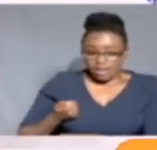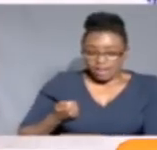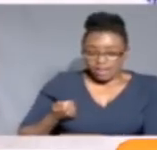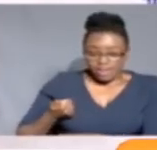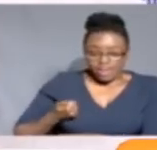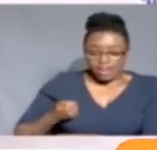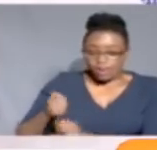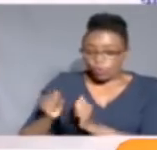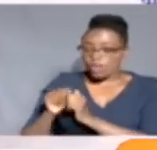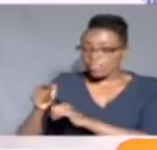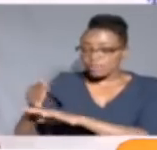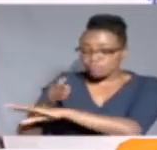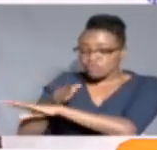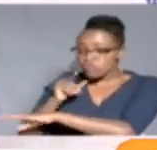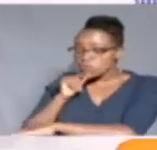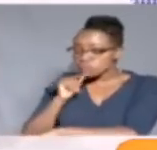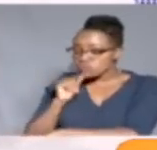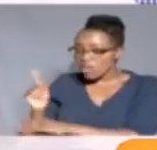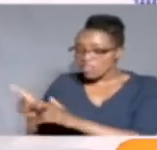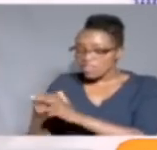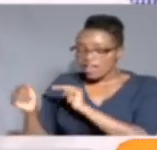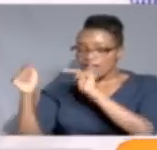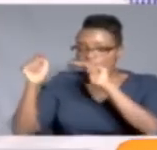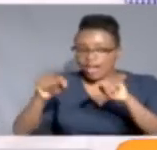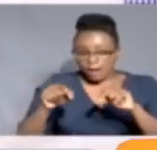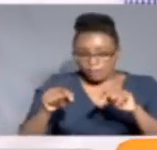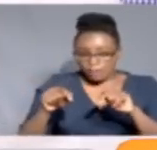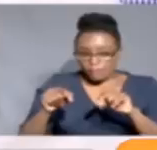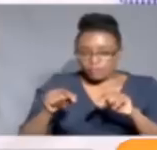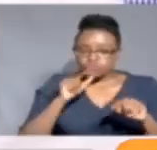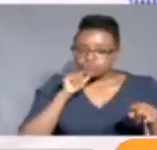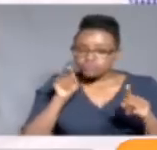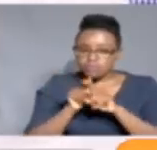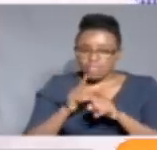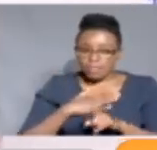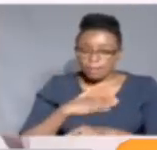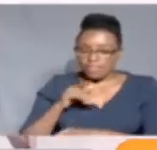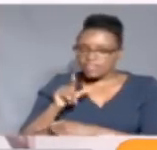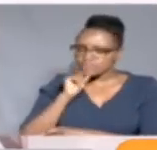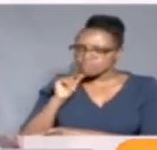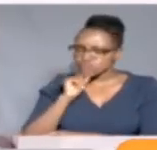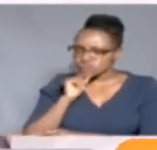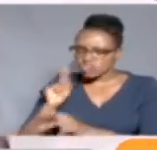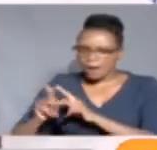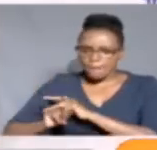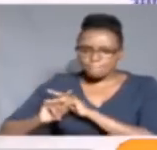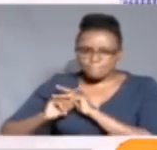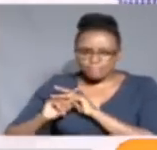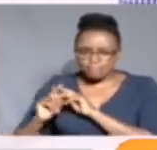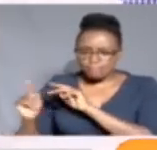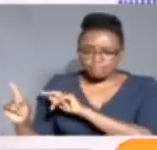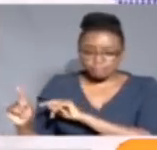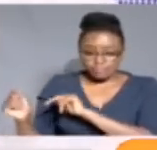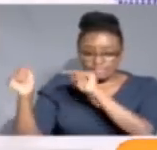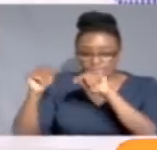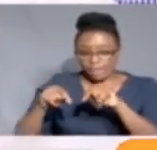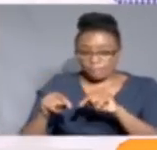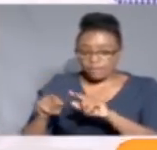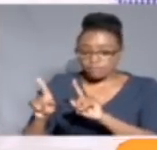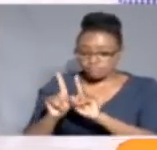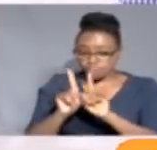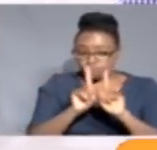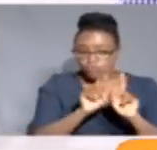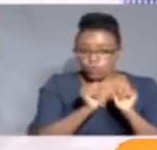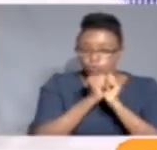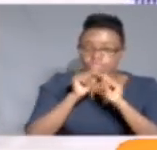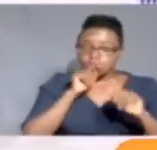kwa ule yule jamaa, akakuja kwa huyu bradhangu. Yule jamaa akatoka pale akakuja mahali kwenye yako